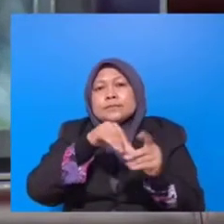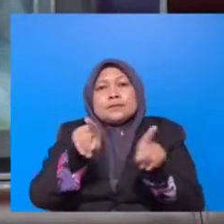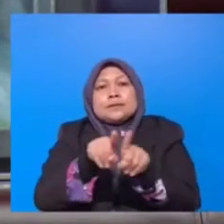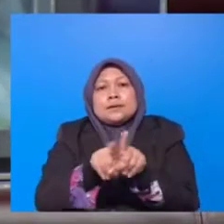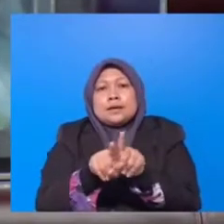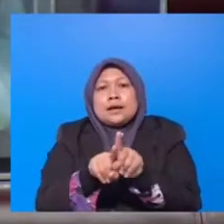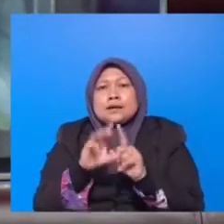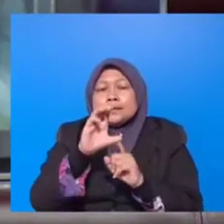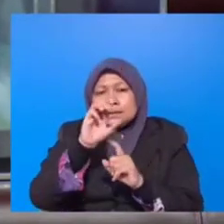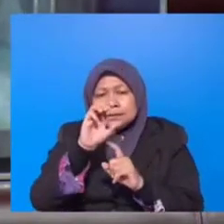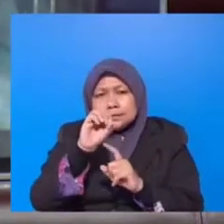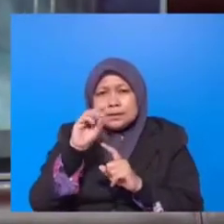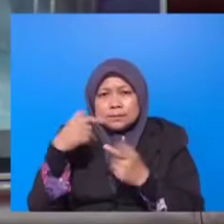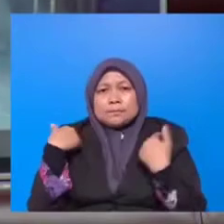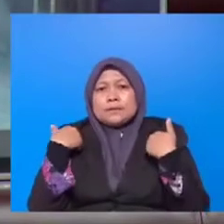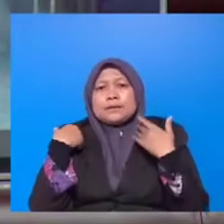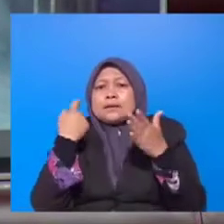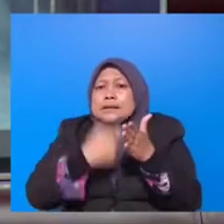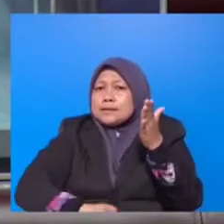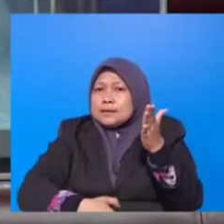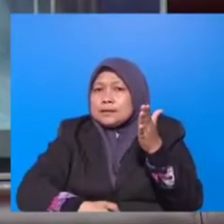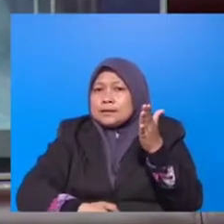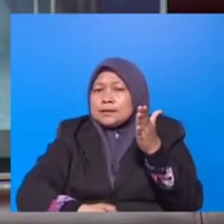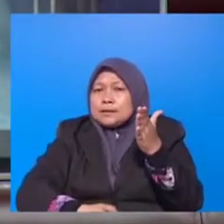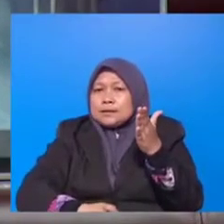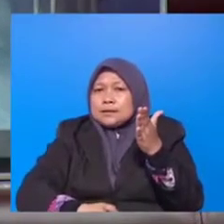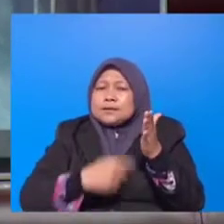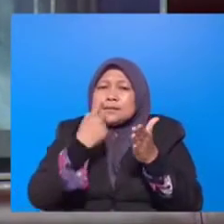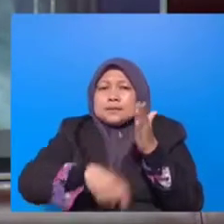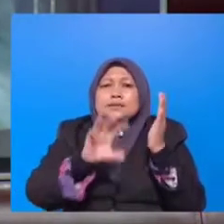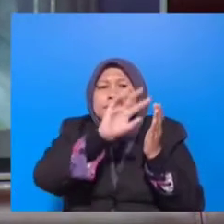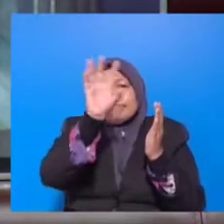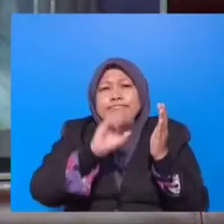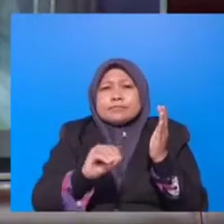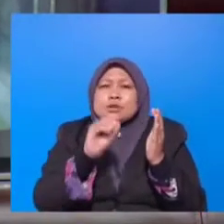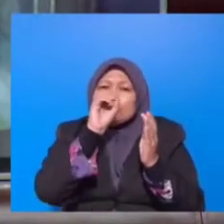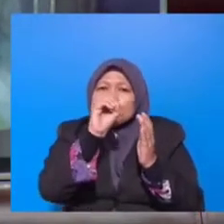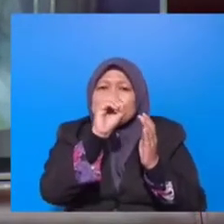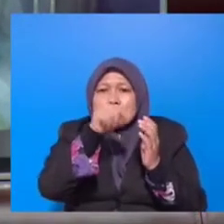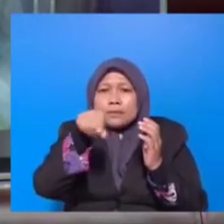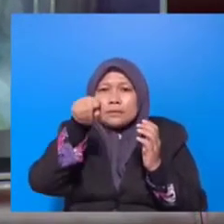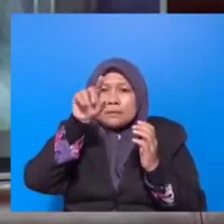CBRM di bawah Tekun Nasional juga kita mengenakan interest